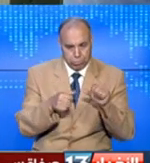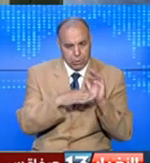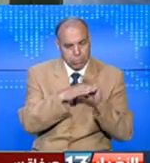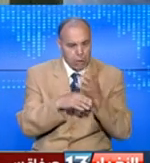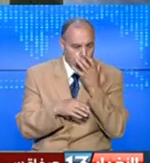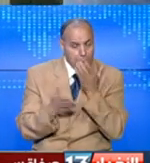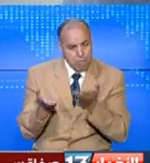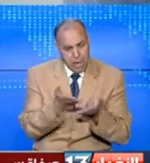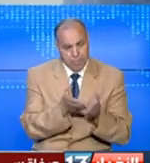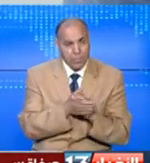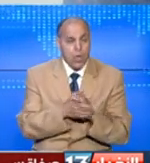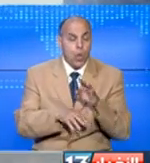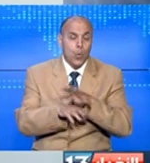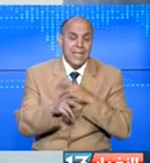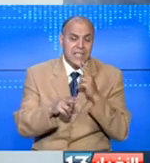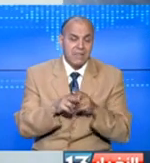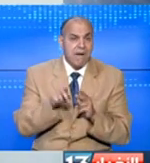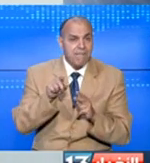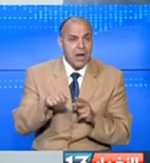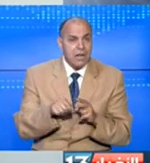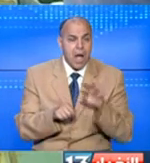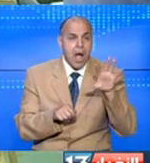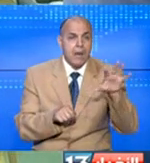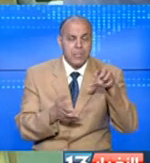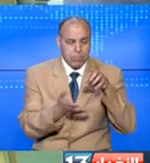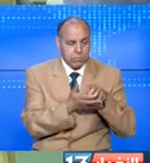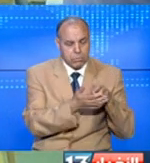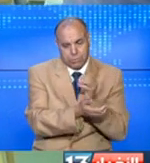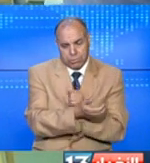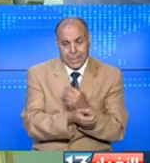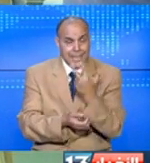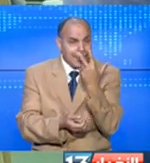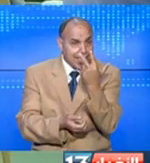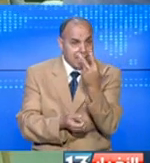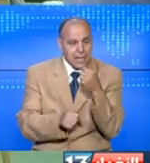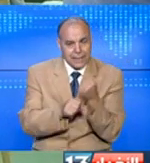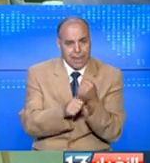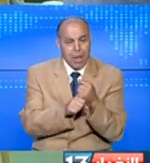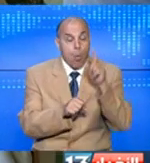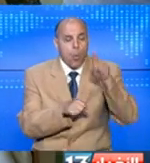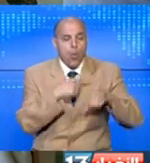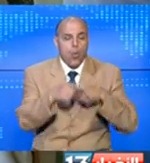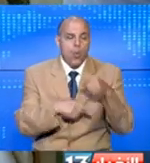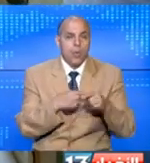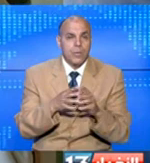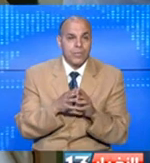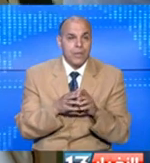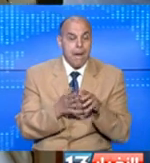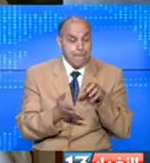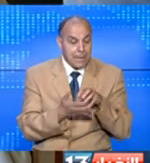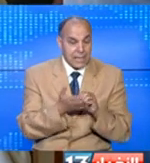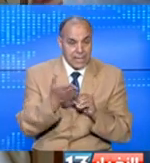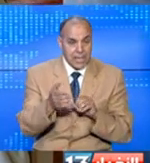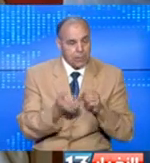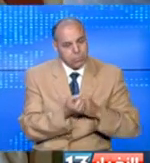المركزه في ولايه صفاقس توجد وخمسه مراكز تلقيحهم ثلاثه منها تعمل كامل ايام الاسبوع هذه المراكز هي